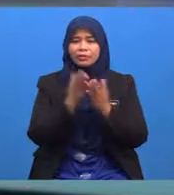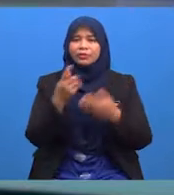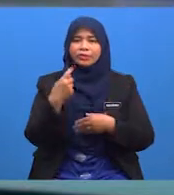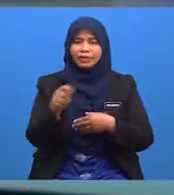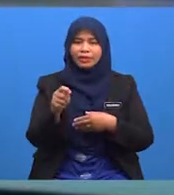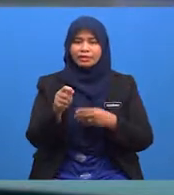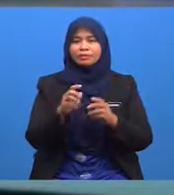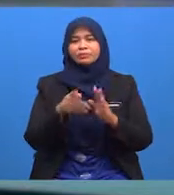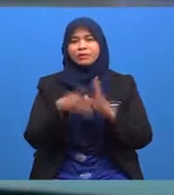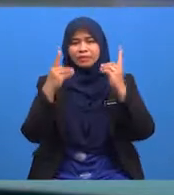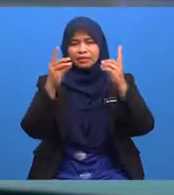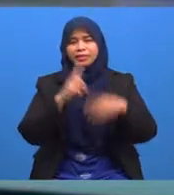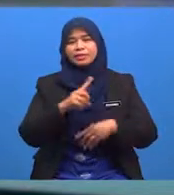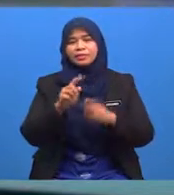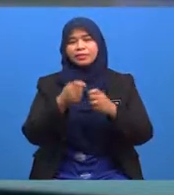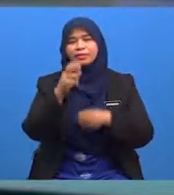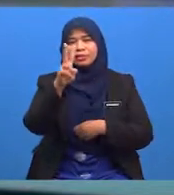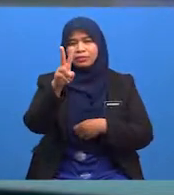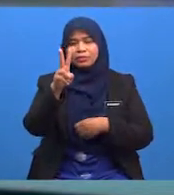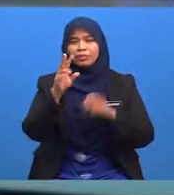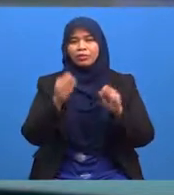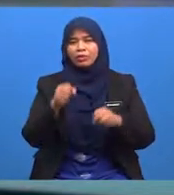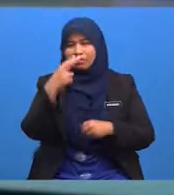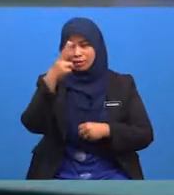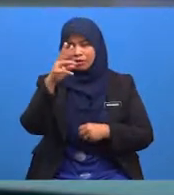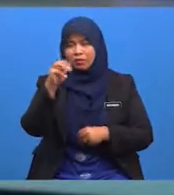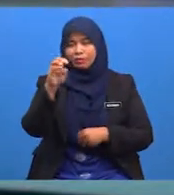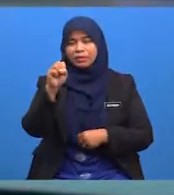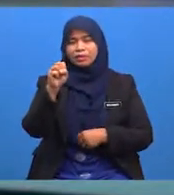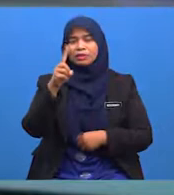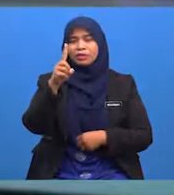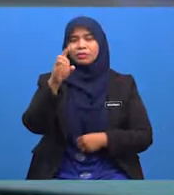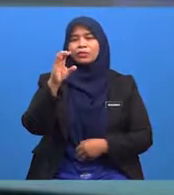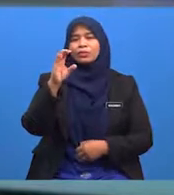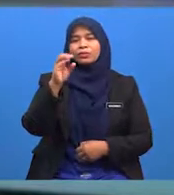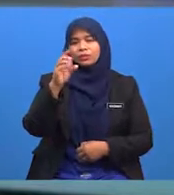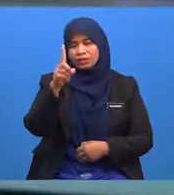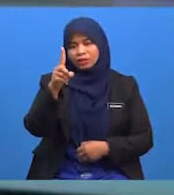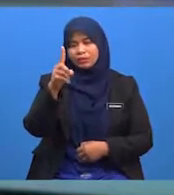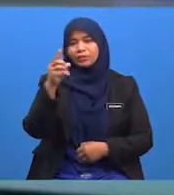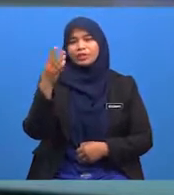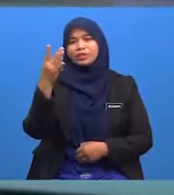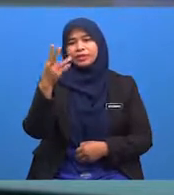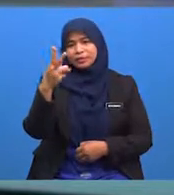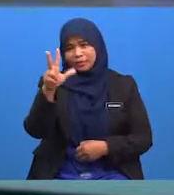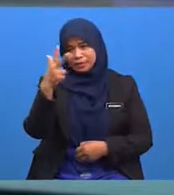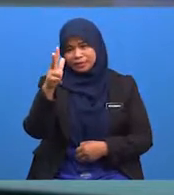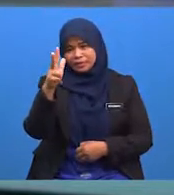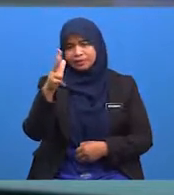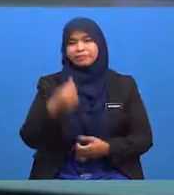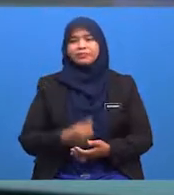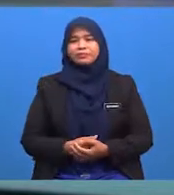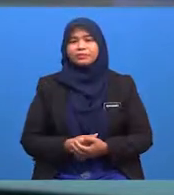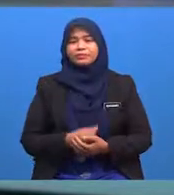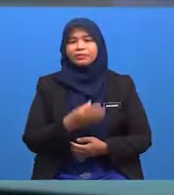Islam Tingkatan 2, marilah kita merujuk muka surat 113. Manakala, bagi murid-murid